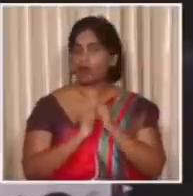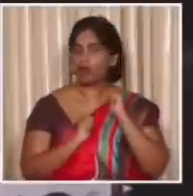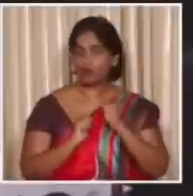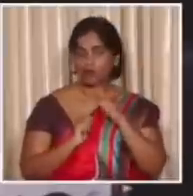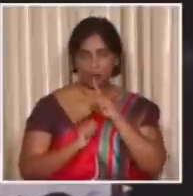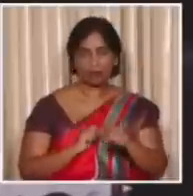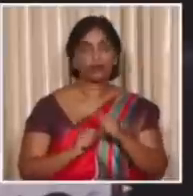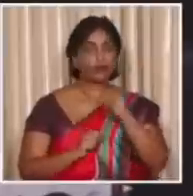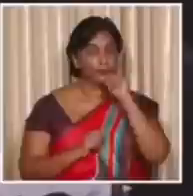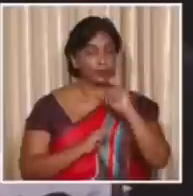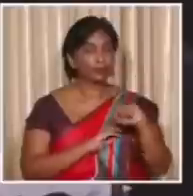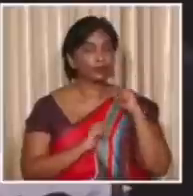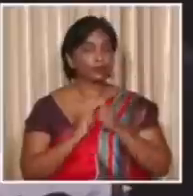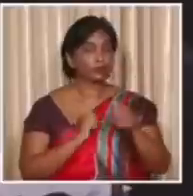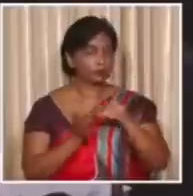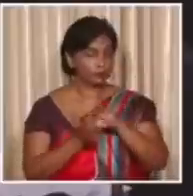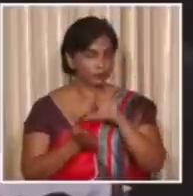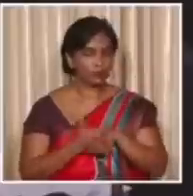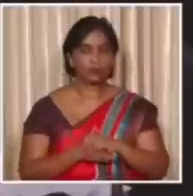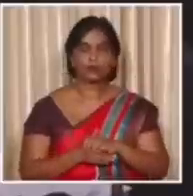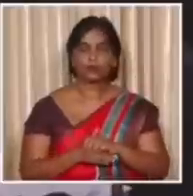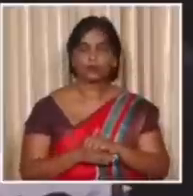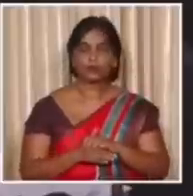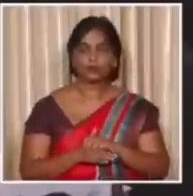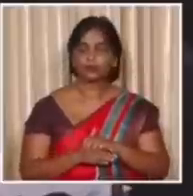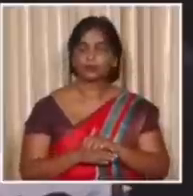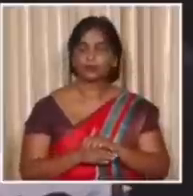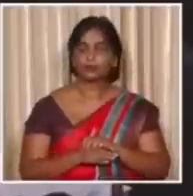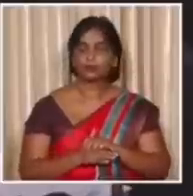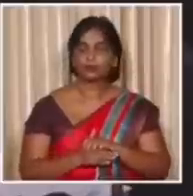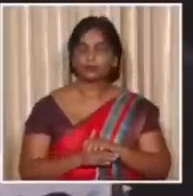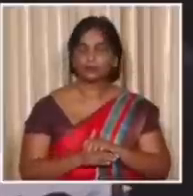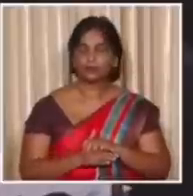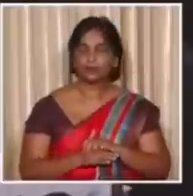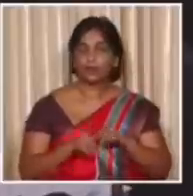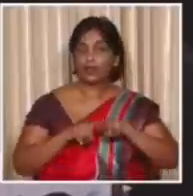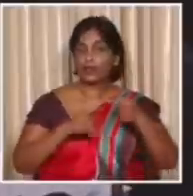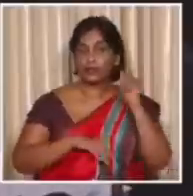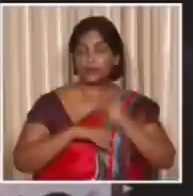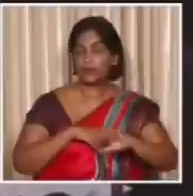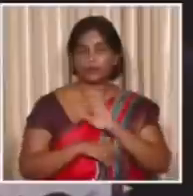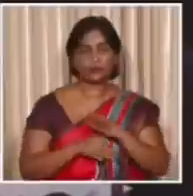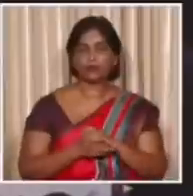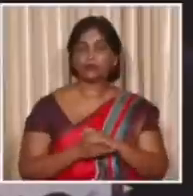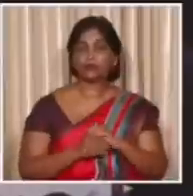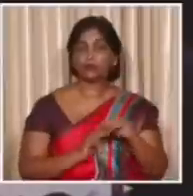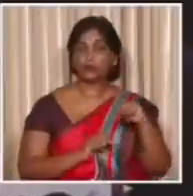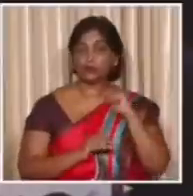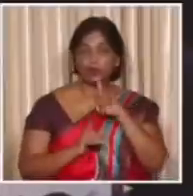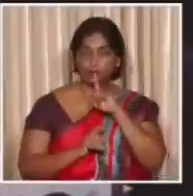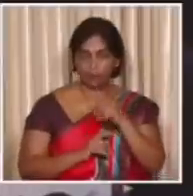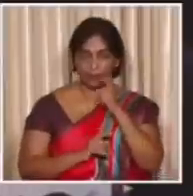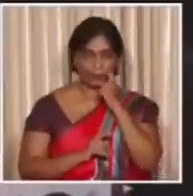කරන්නේ? ශක්තිමත් කරගන්න යෝජනා කරන්නේ ශක්තිමත් කරන්න යෝජනා කරන්නේ වෙන කිසිදු සලස්මක් එක්ක නෙවෙයි. ශක්තිමත් කරන්න